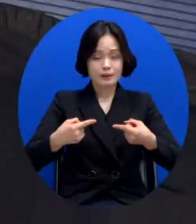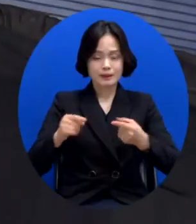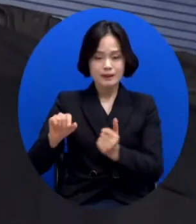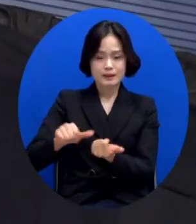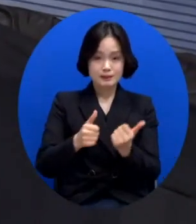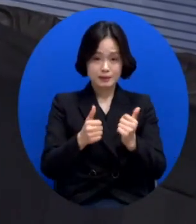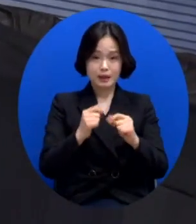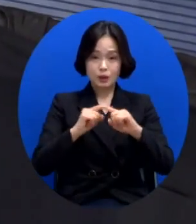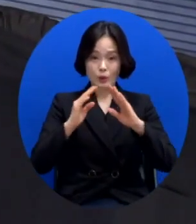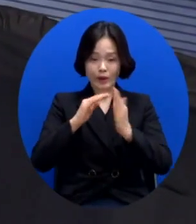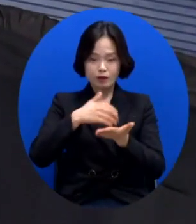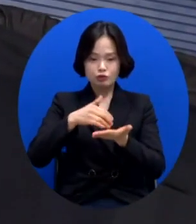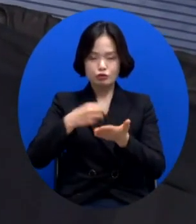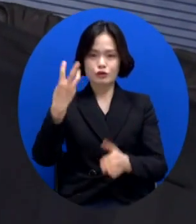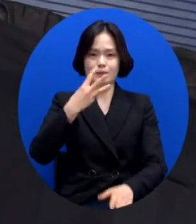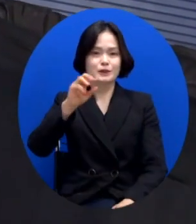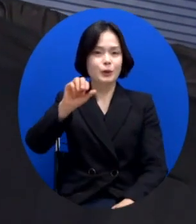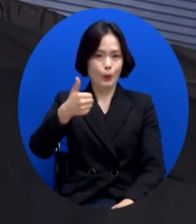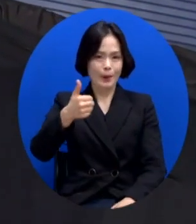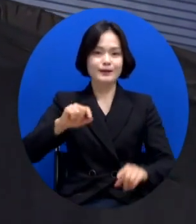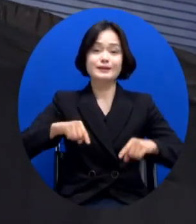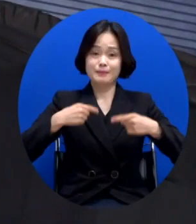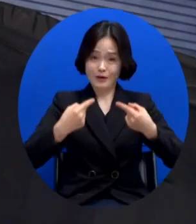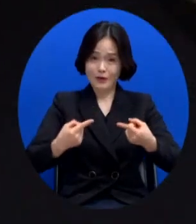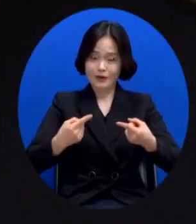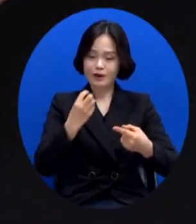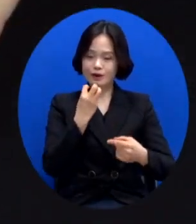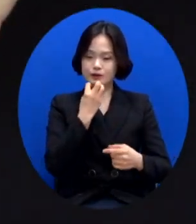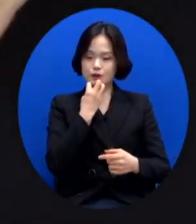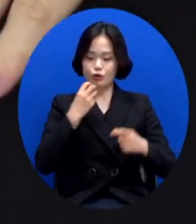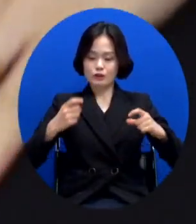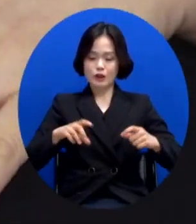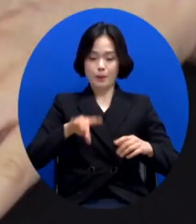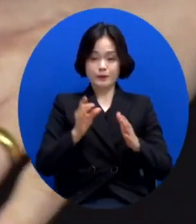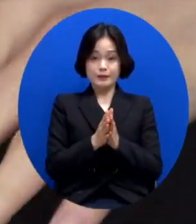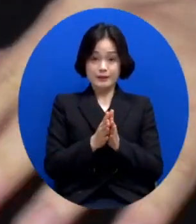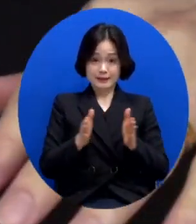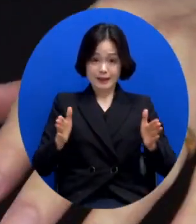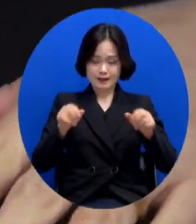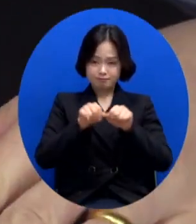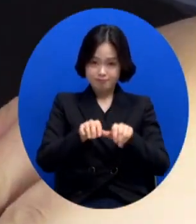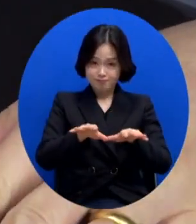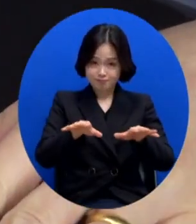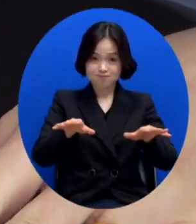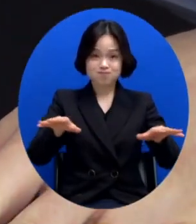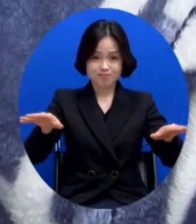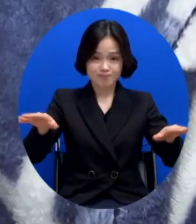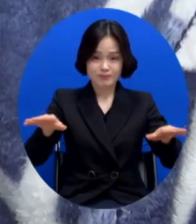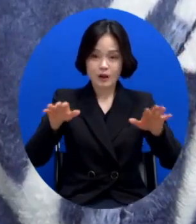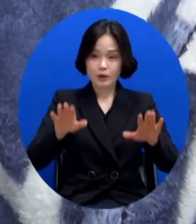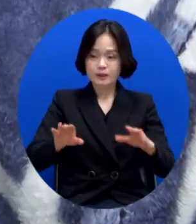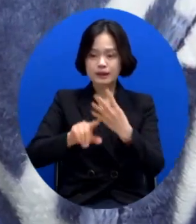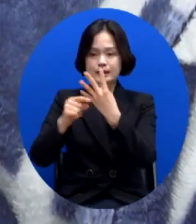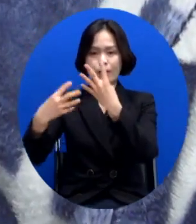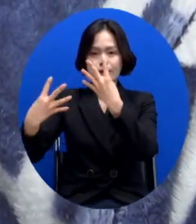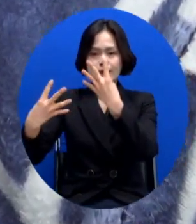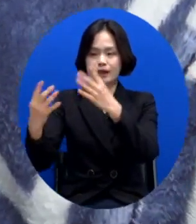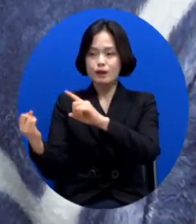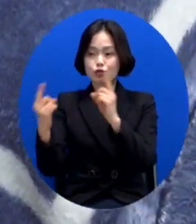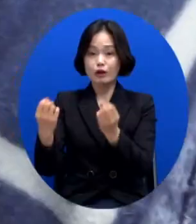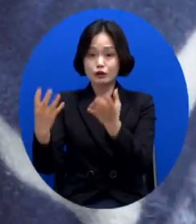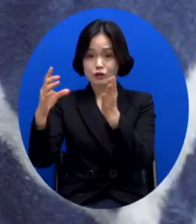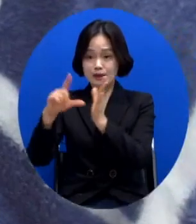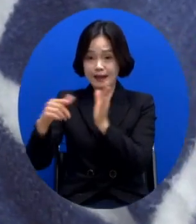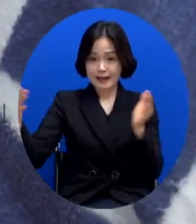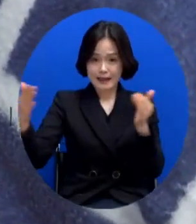3천 500여개의 교배 드린 서울지역을 시작으로 각 지역 거점 교회에서 오는 4월 4일 부활 주일